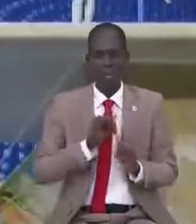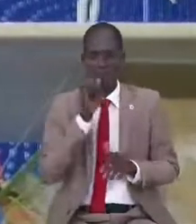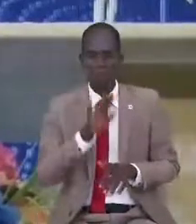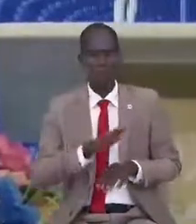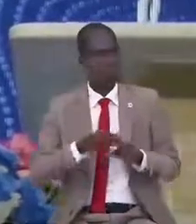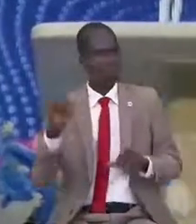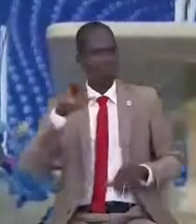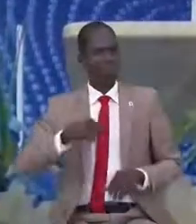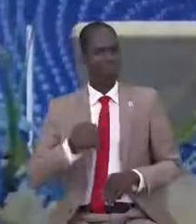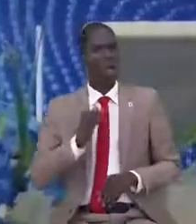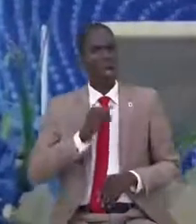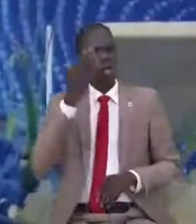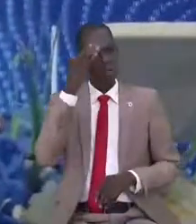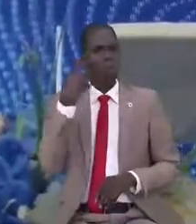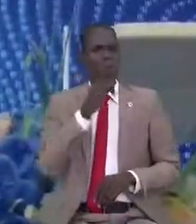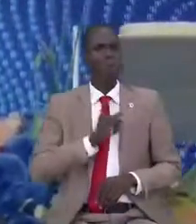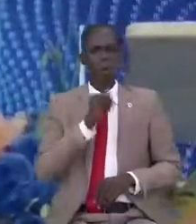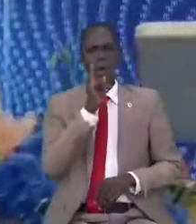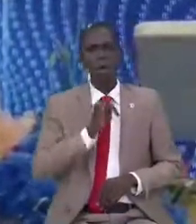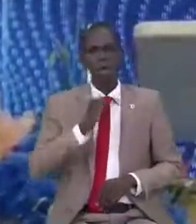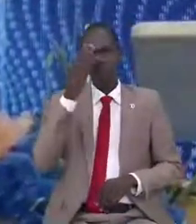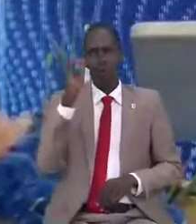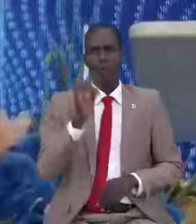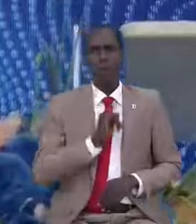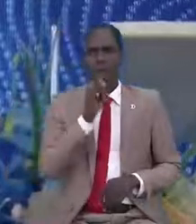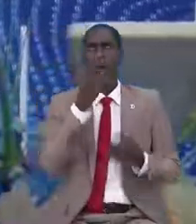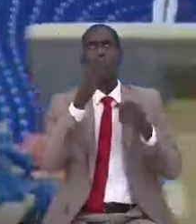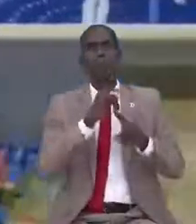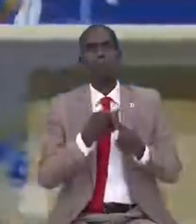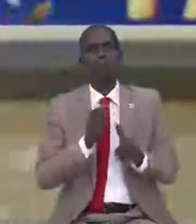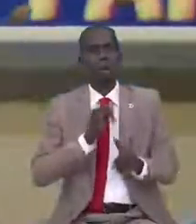Oui, je sais qui je suis. Je sais d'où je viens.